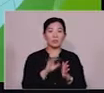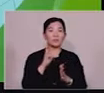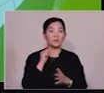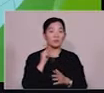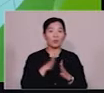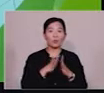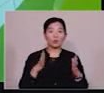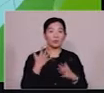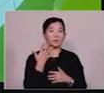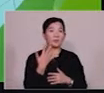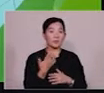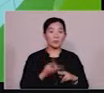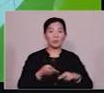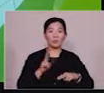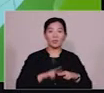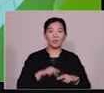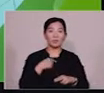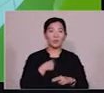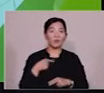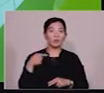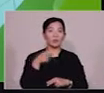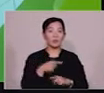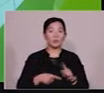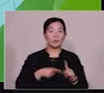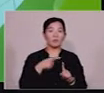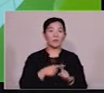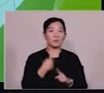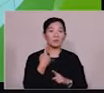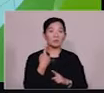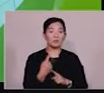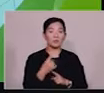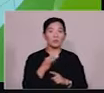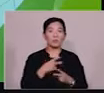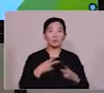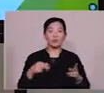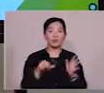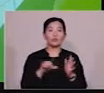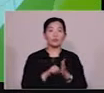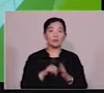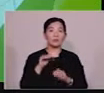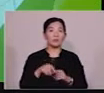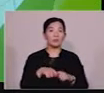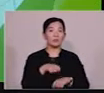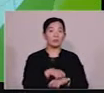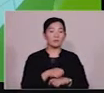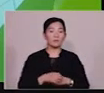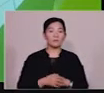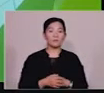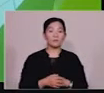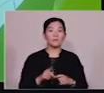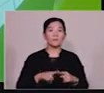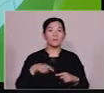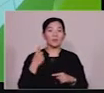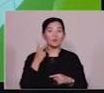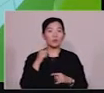цифра больше 5, поэтому мы к тысячам прибавляем 1, и получается 6000 метров.